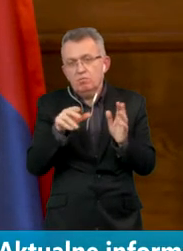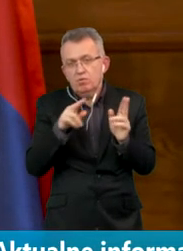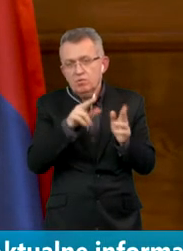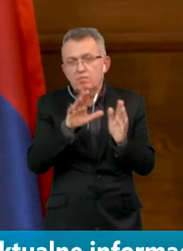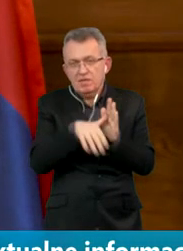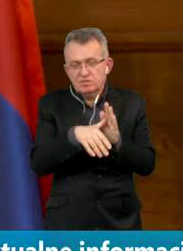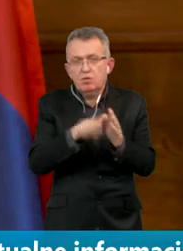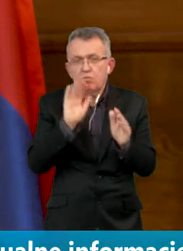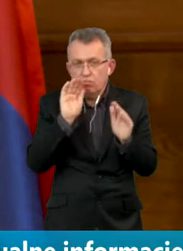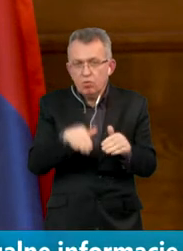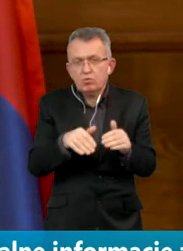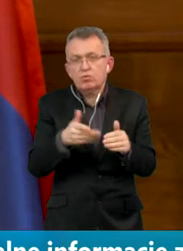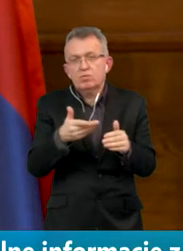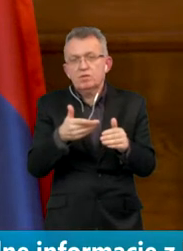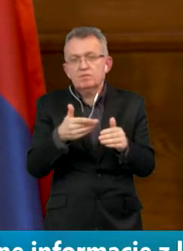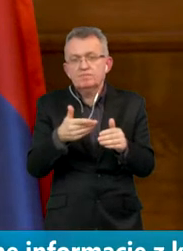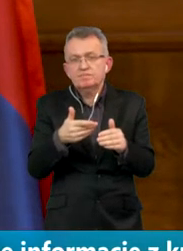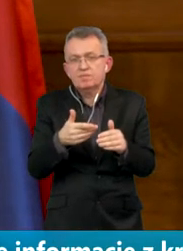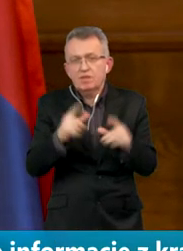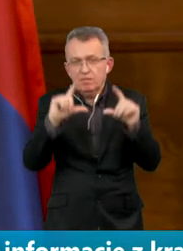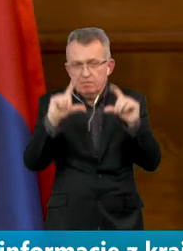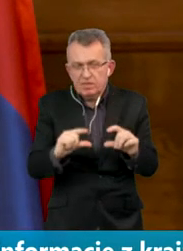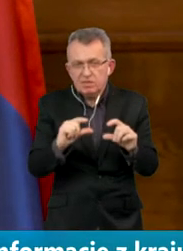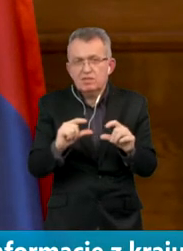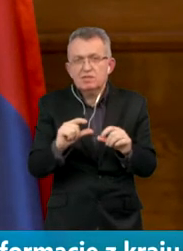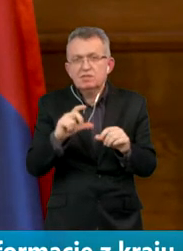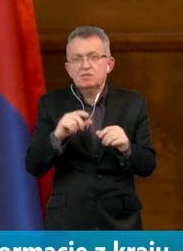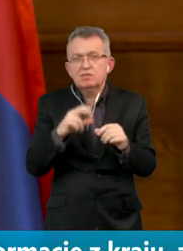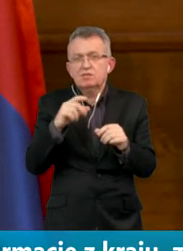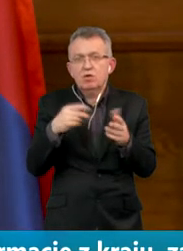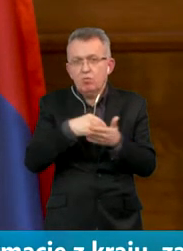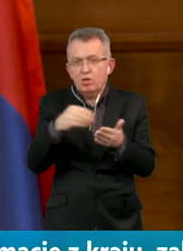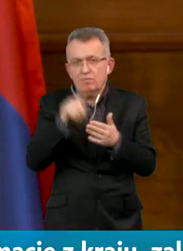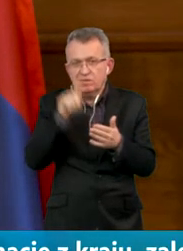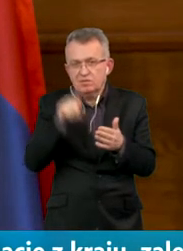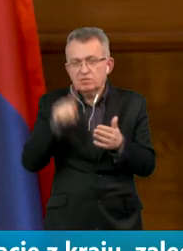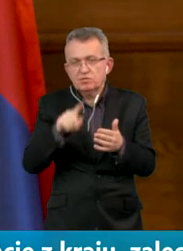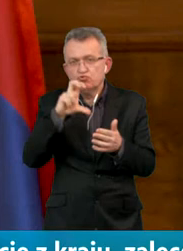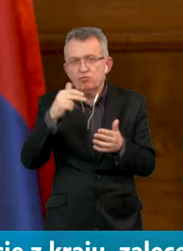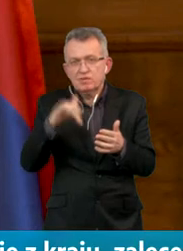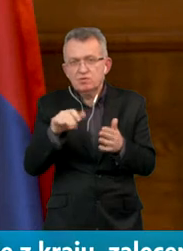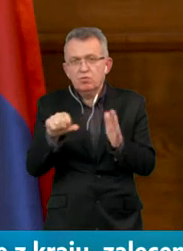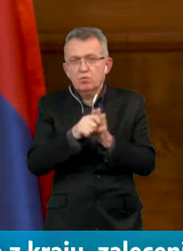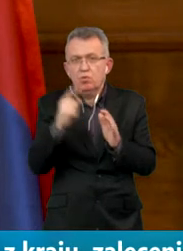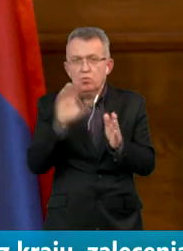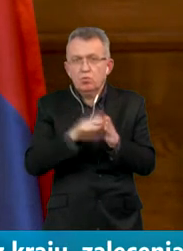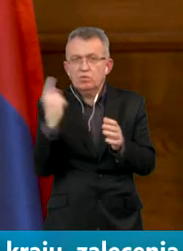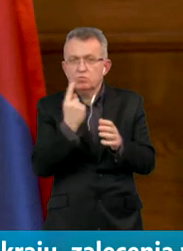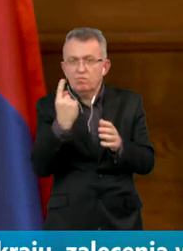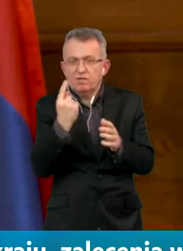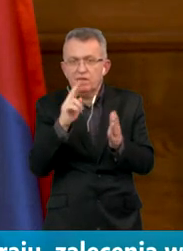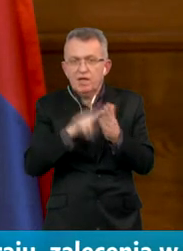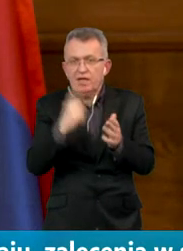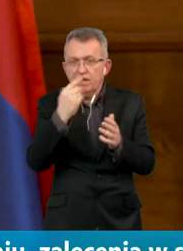mogą oczekiwać obniżenia stawek opłat do 1 złotówka za